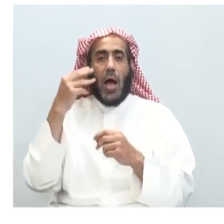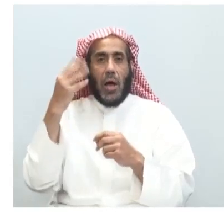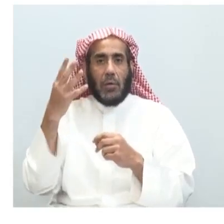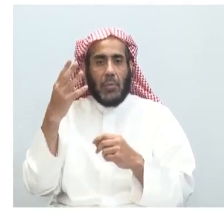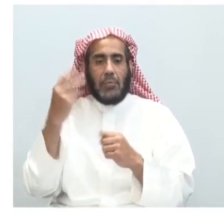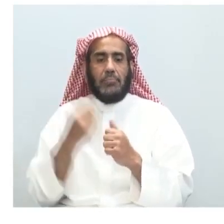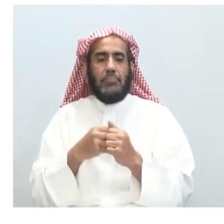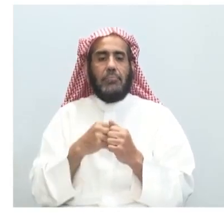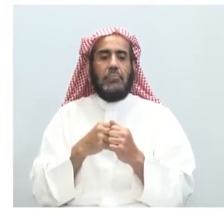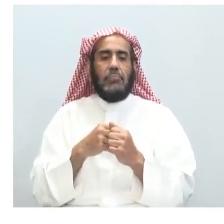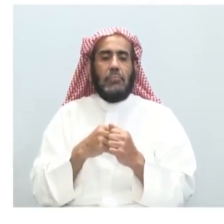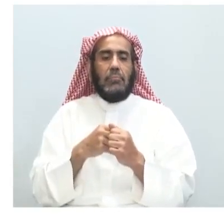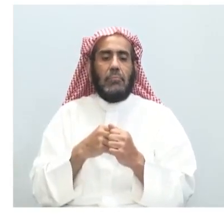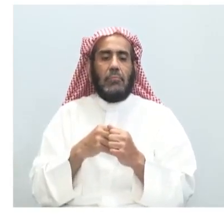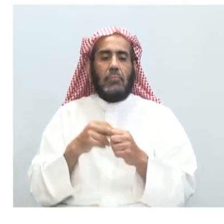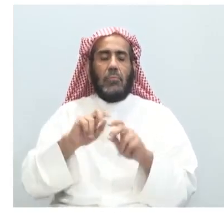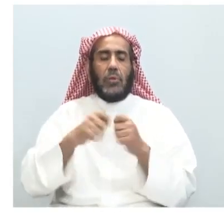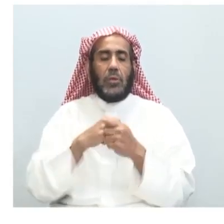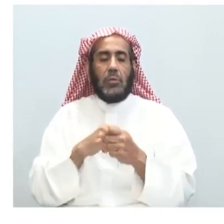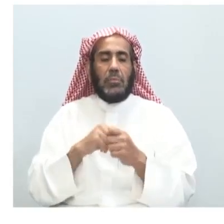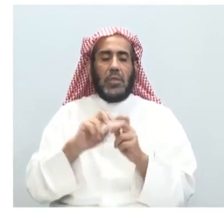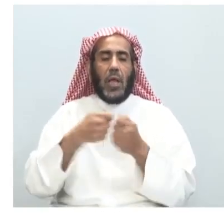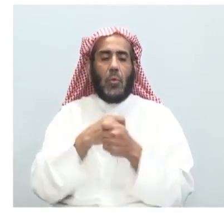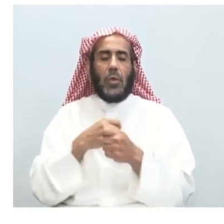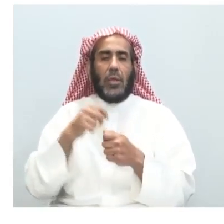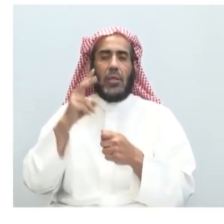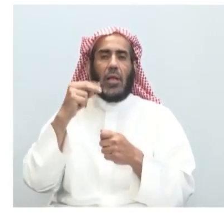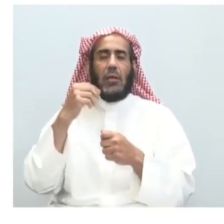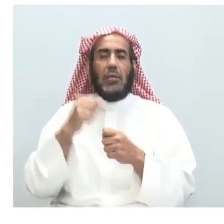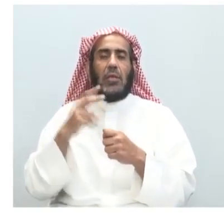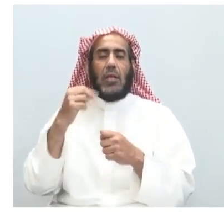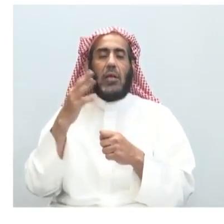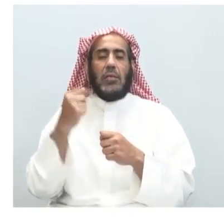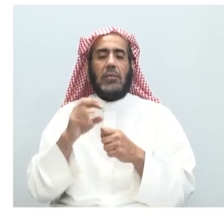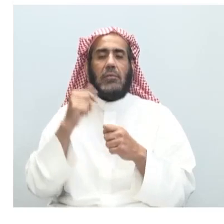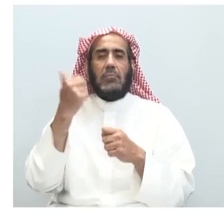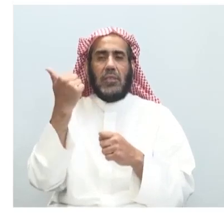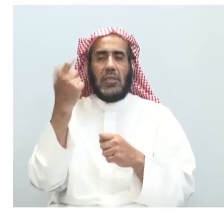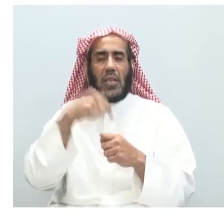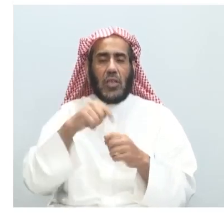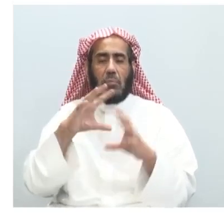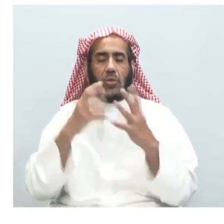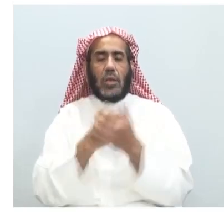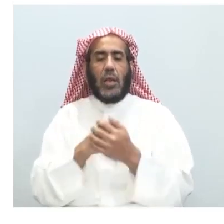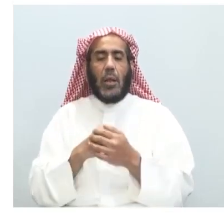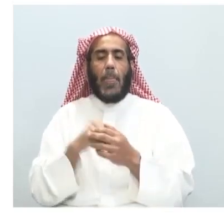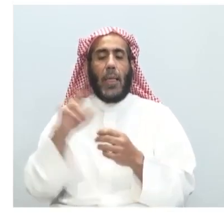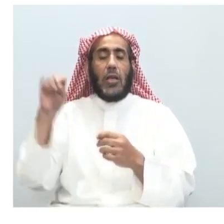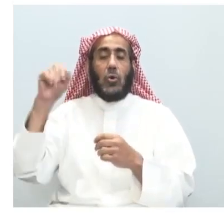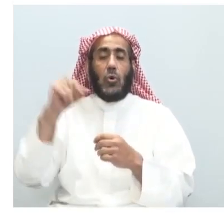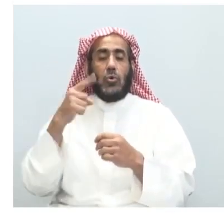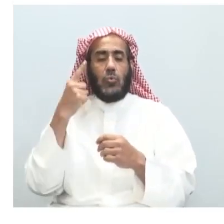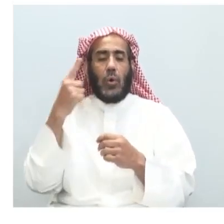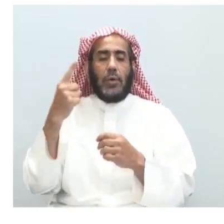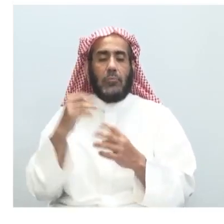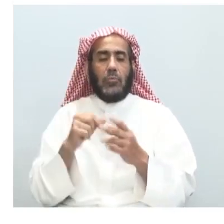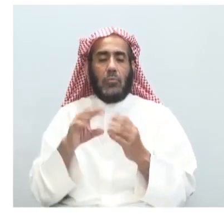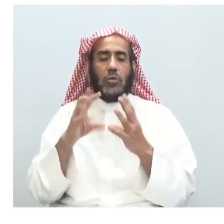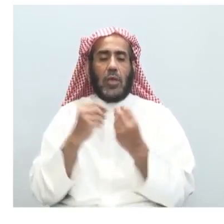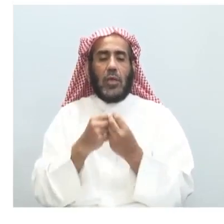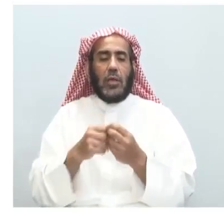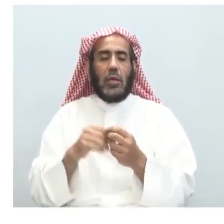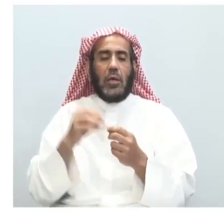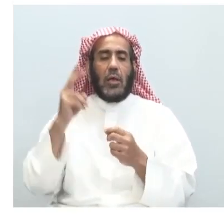4 بدل الان نقوم بالتعويض سيعطيني سته عشر متشكل بالنسبه للجلوكوز ايضا